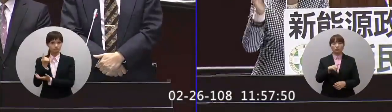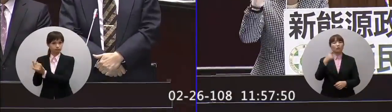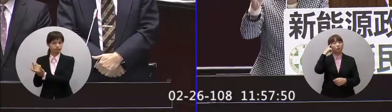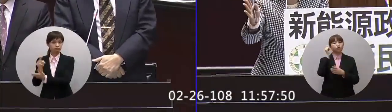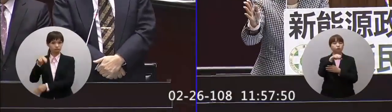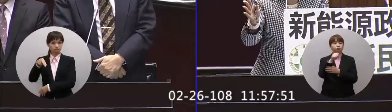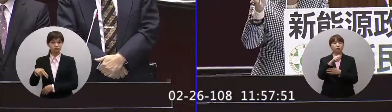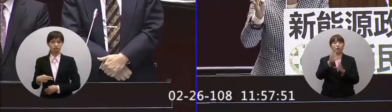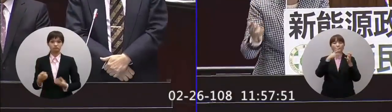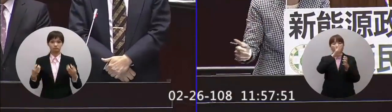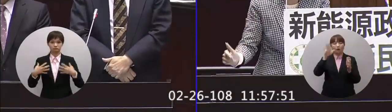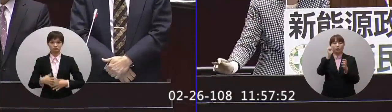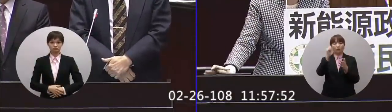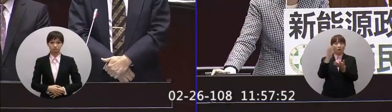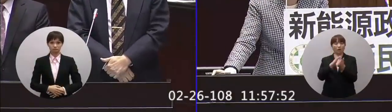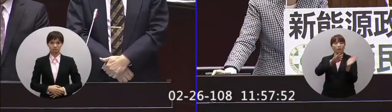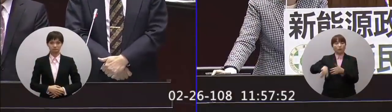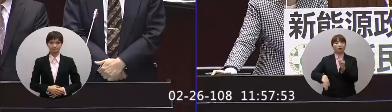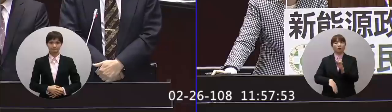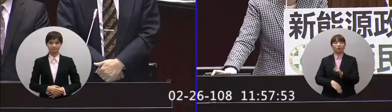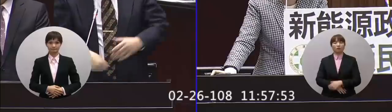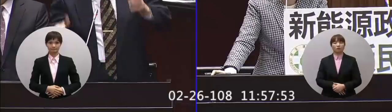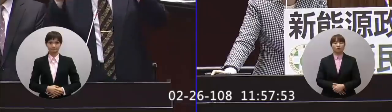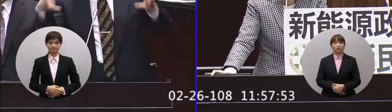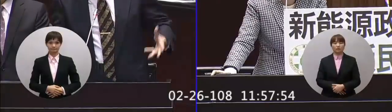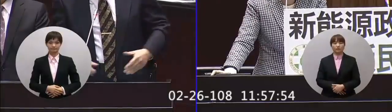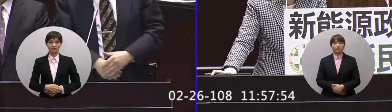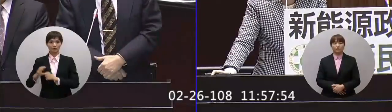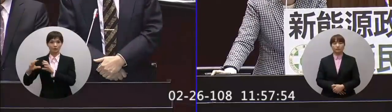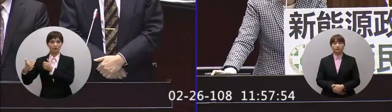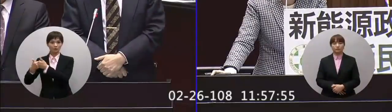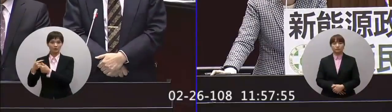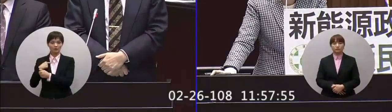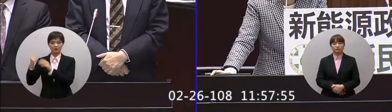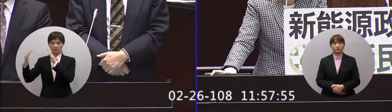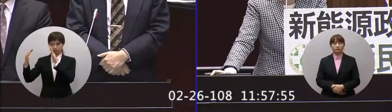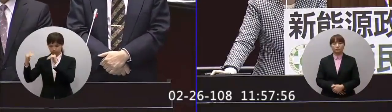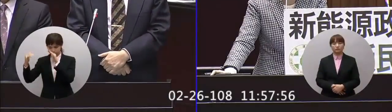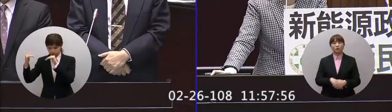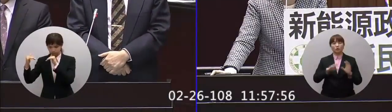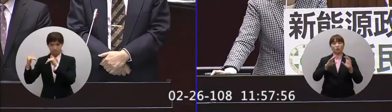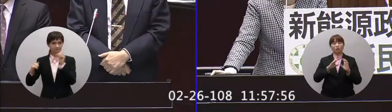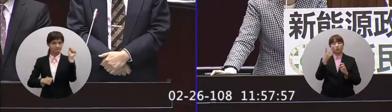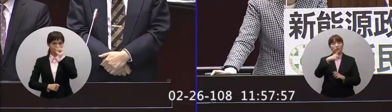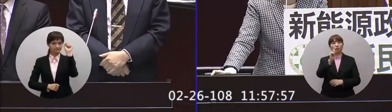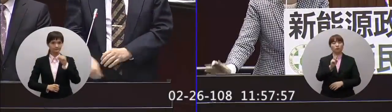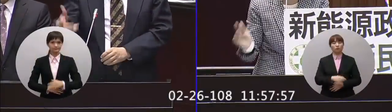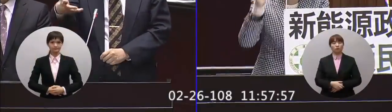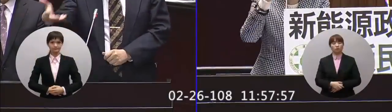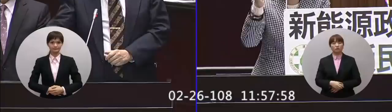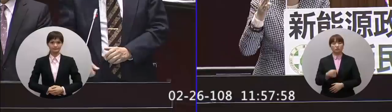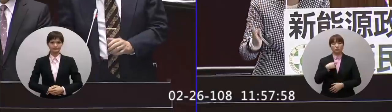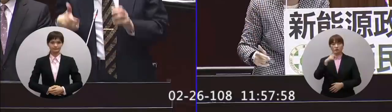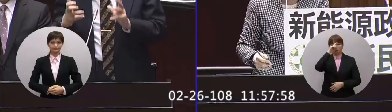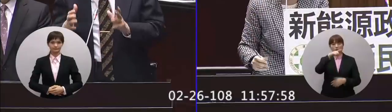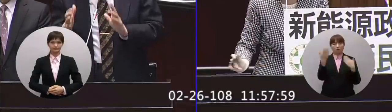赞成啊，不能唱国歌之外还有什么？比如说， 你不能跟他的这个国会去敬礼啊。 还有呢？我希